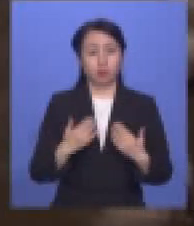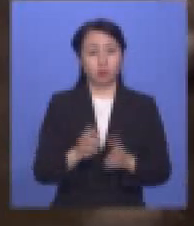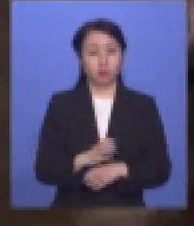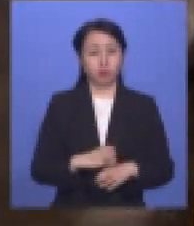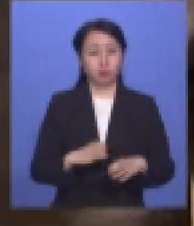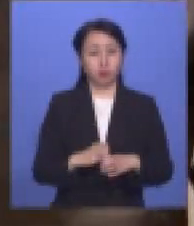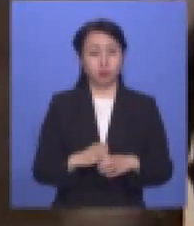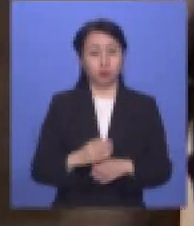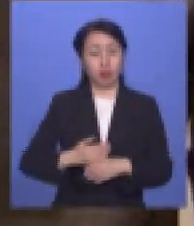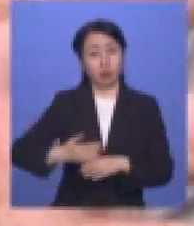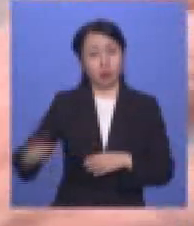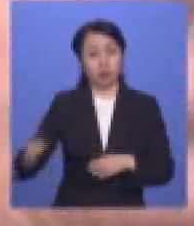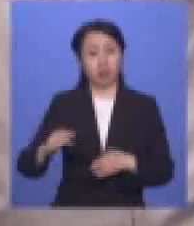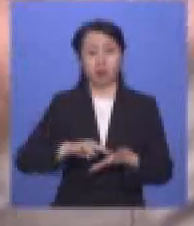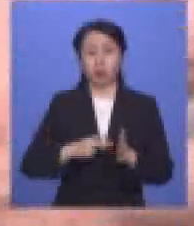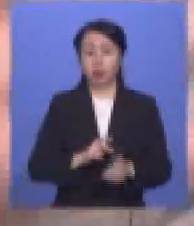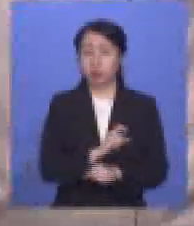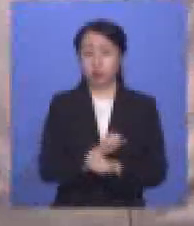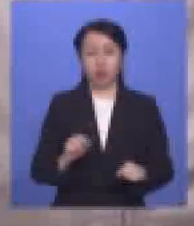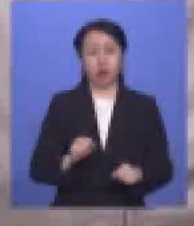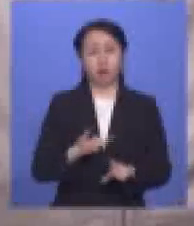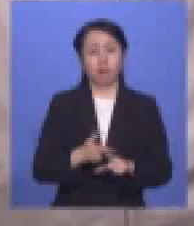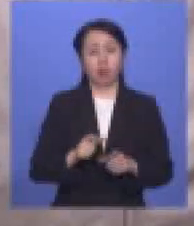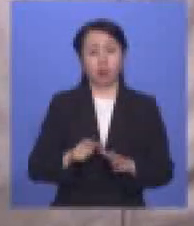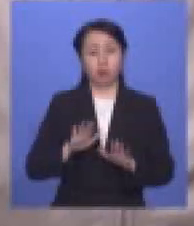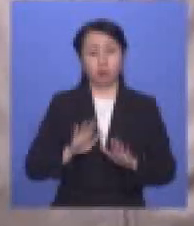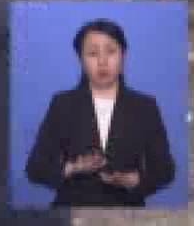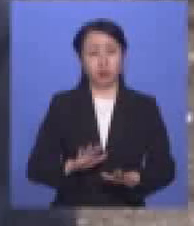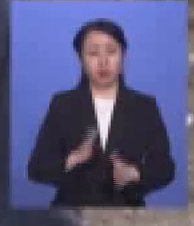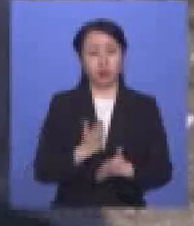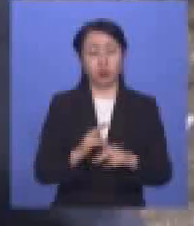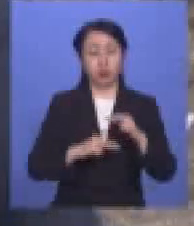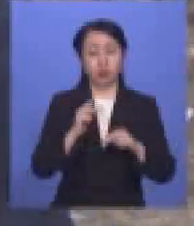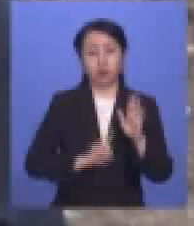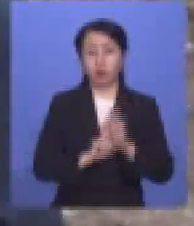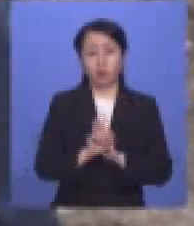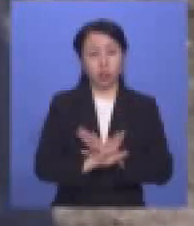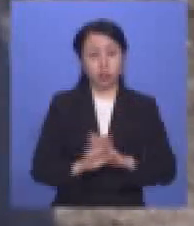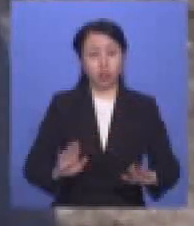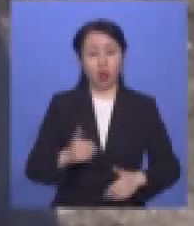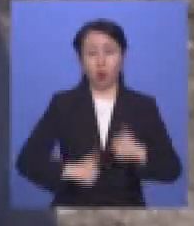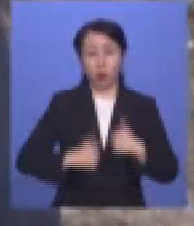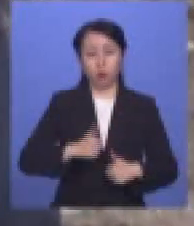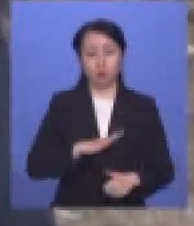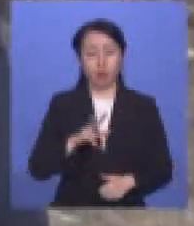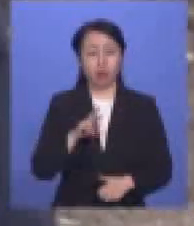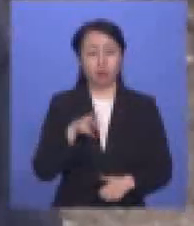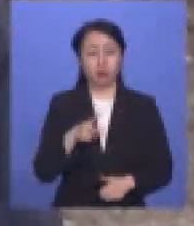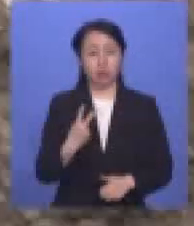отставания от графика не должно быть. Второй дом находится в этом же квадрате. К его строительству еще даже не приступили, хотя конкурс прошел в